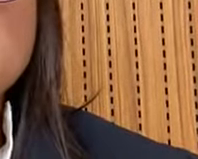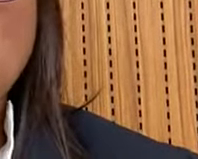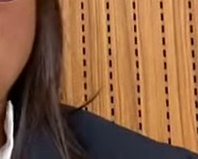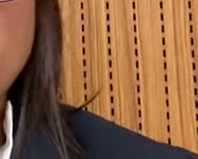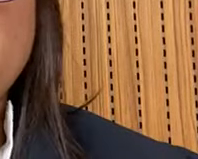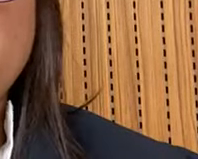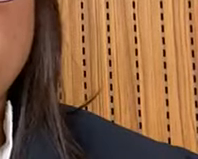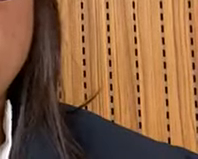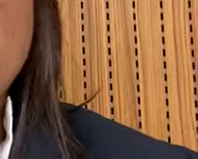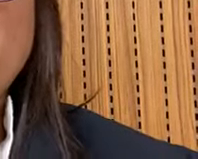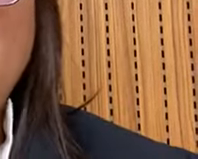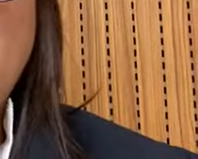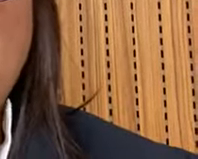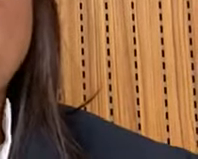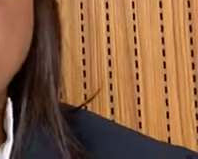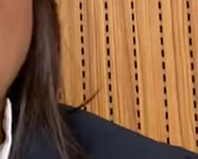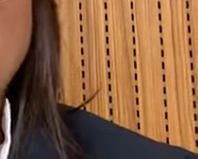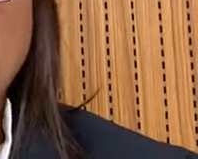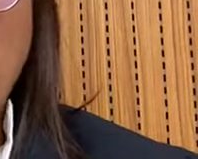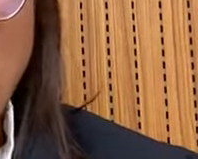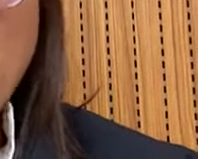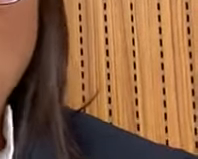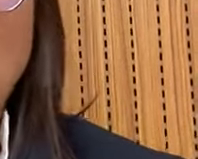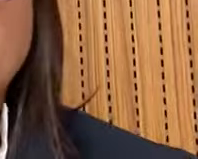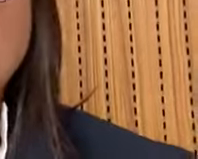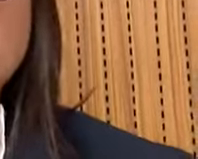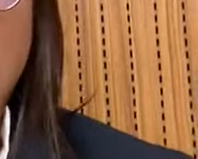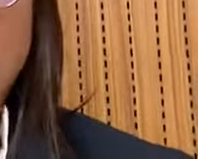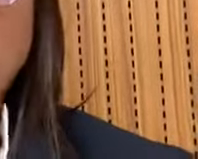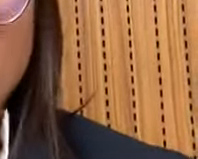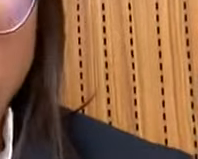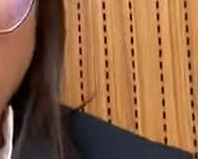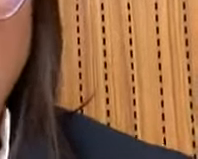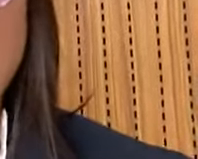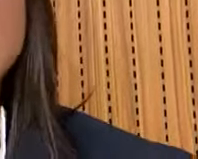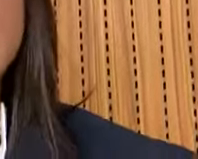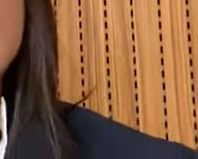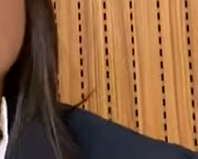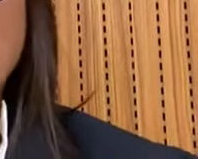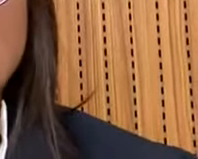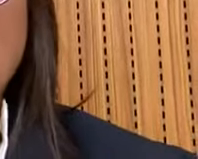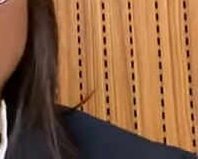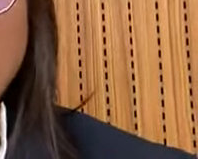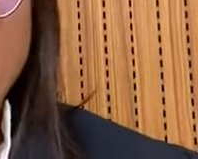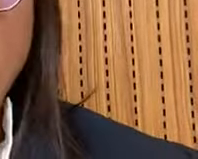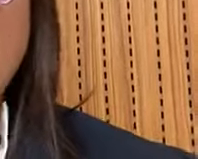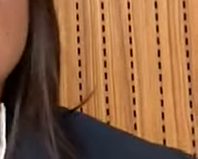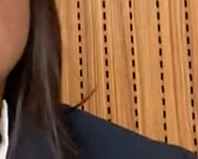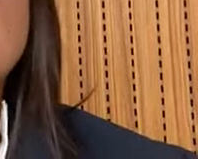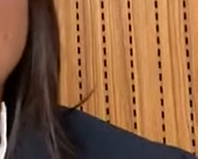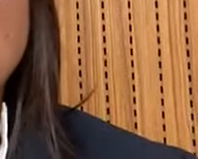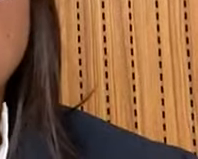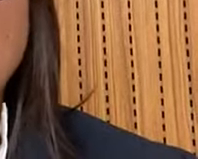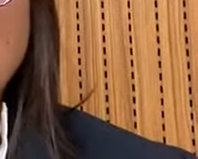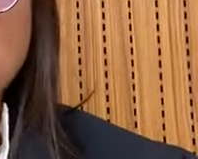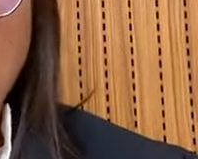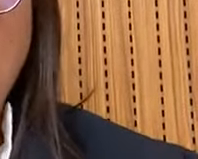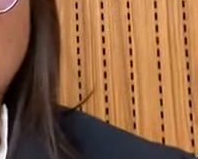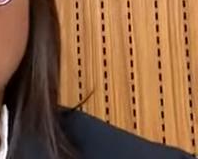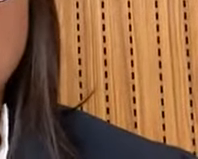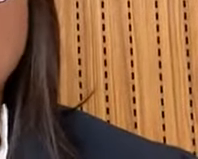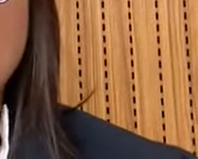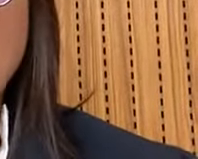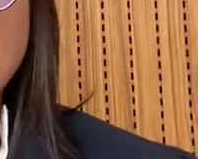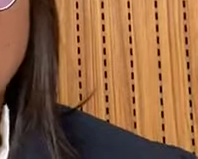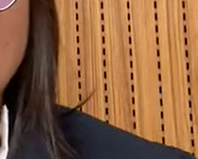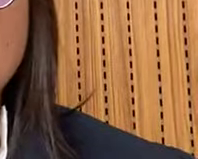านซึ่งก็มีไปแล้วนะคะประมาณ5คนตั้งแต่ผู้นำฝ่ายค้านประธานวิฝ่ายค้านคุณสุทินคลังแส